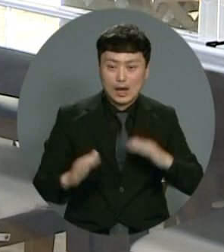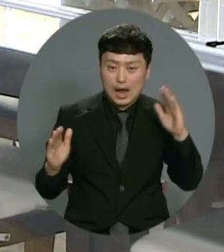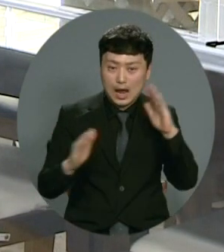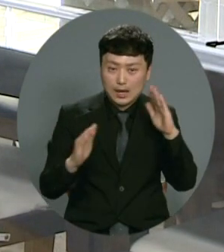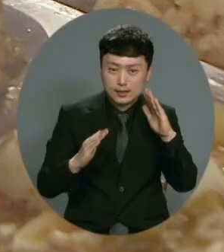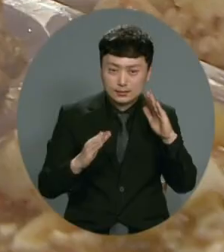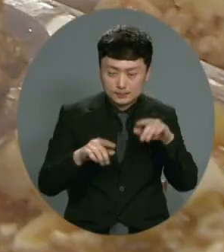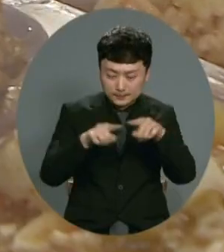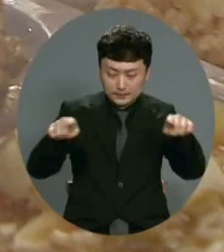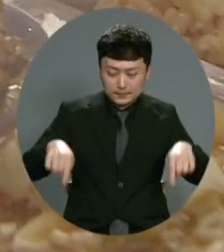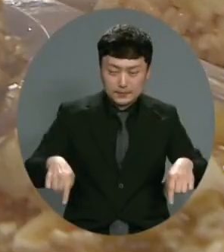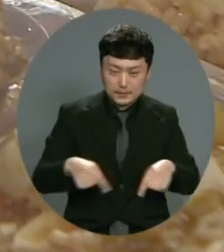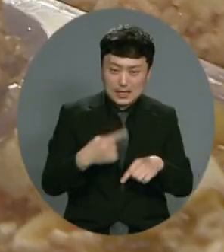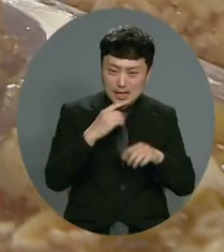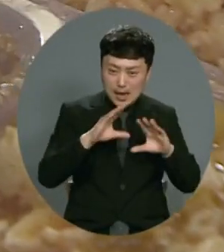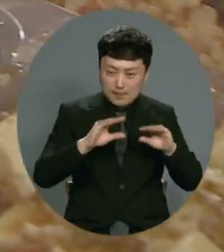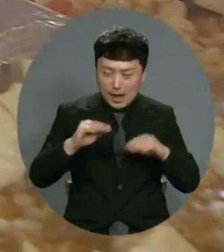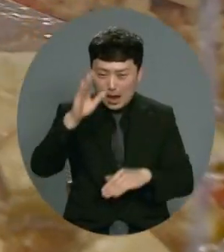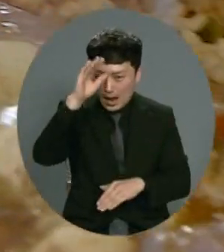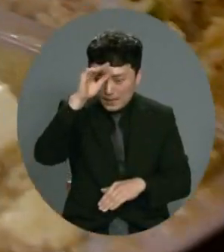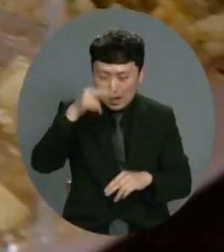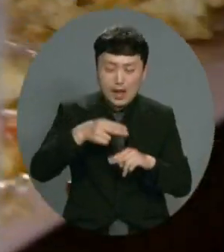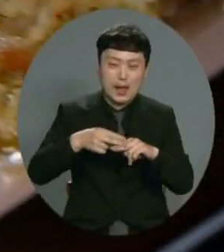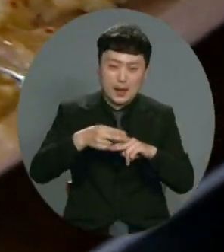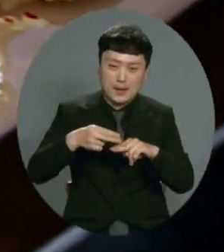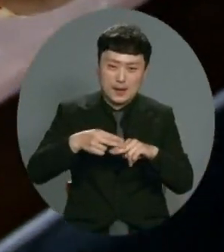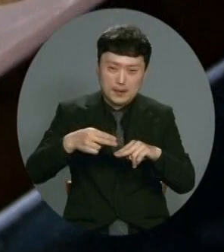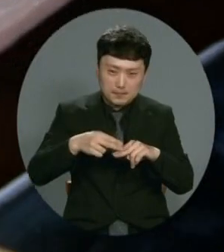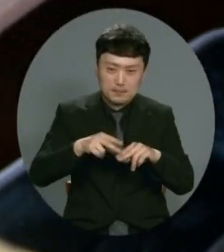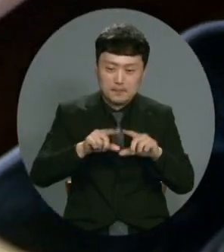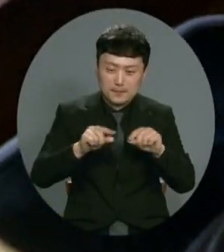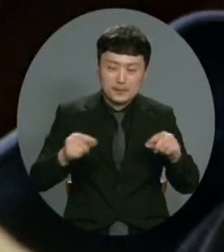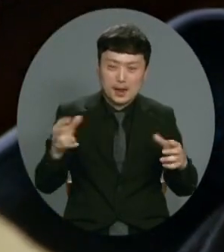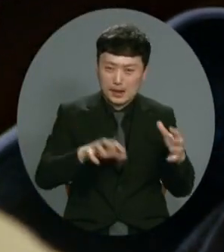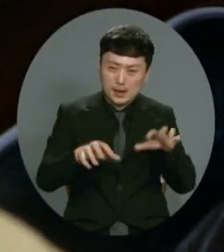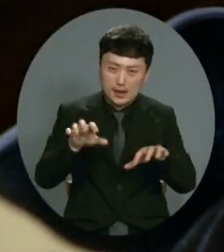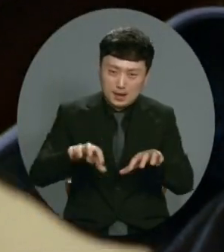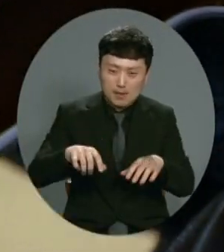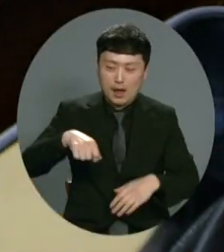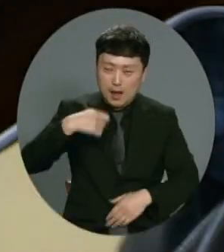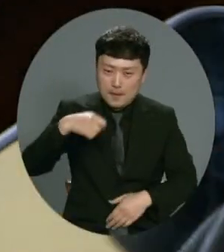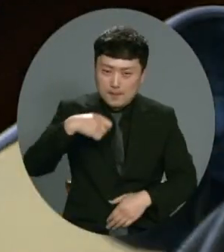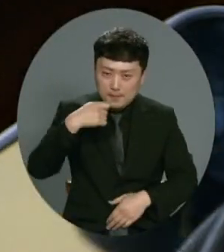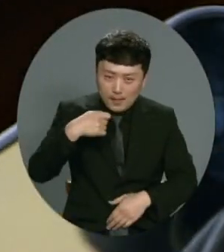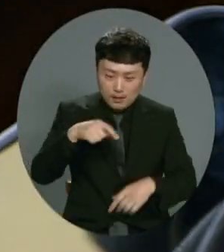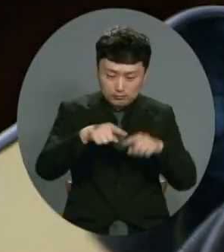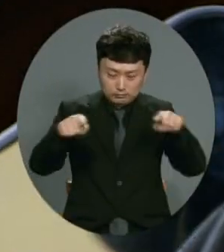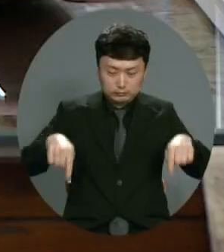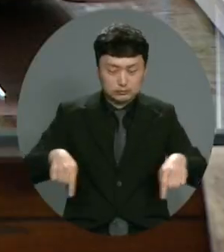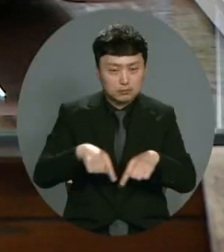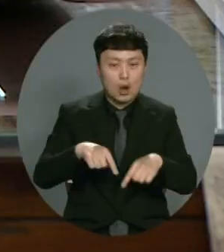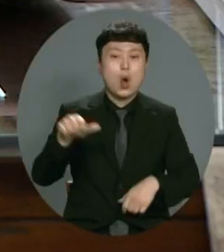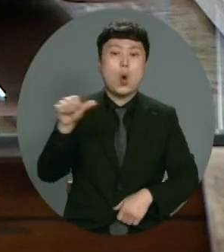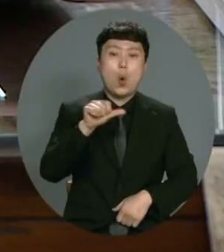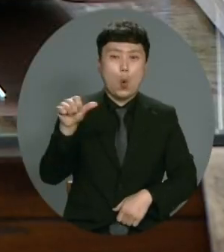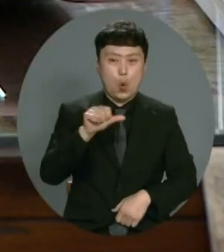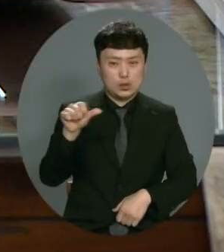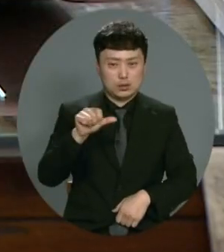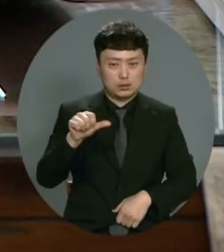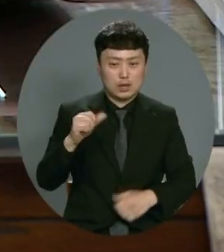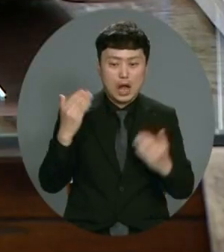학생들이 식판에 막파두부 닭강정 등 반찬을 가득 쌓아 먹습니다 푸짐한 밥 한 끼를 5천원대에 먹을 수 있는